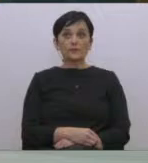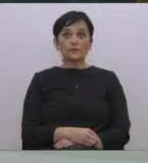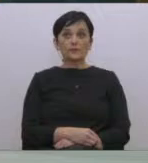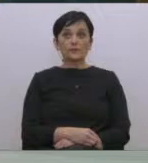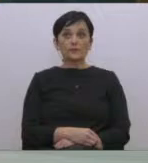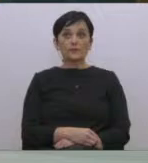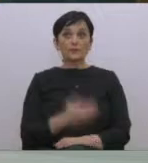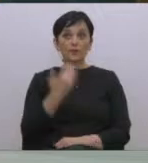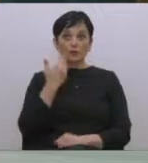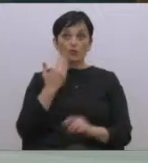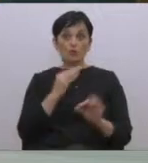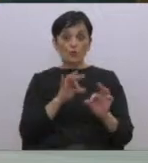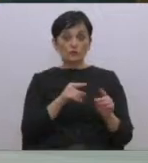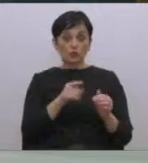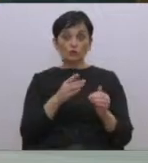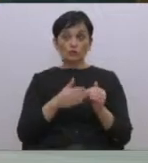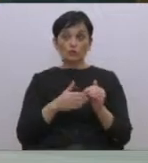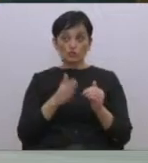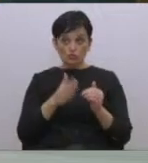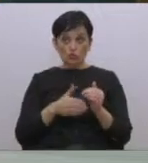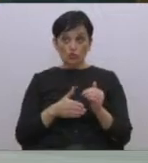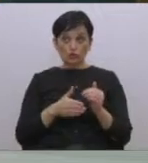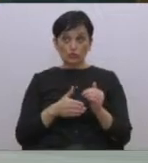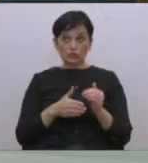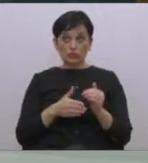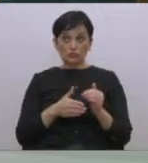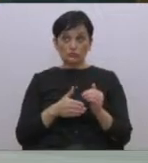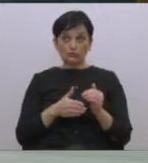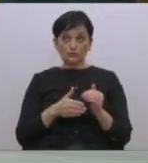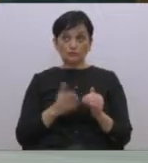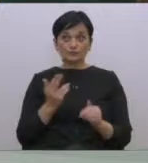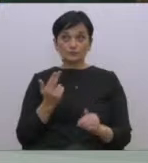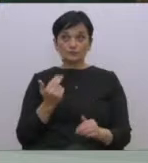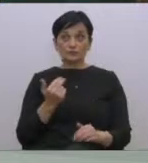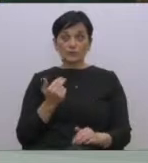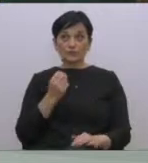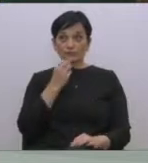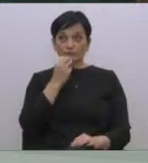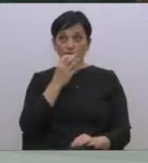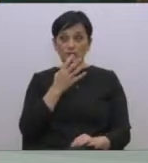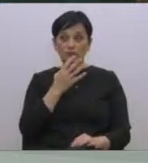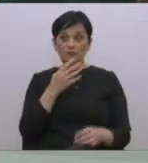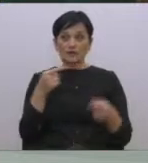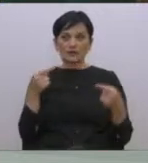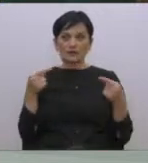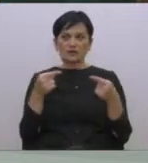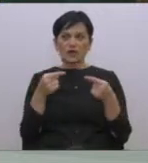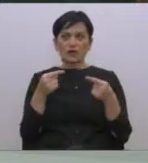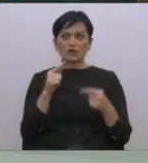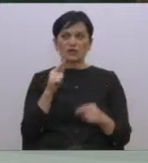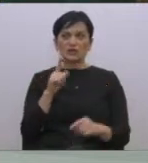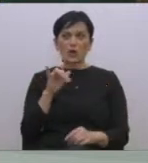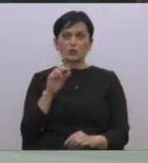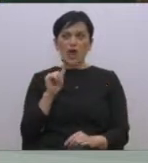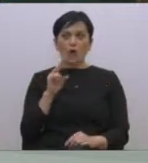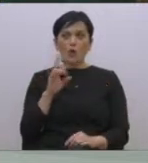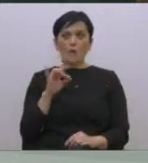მორჩეს მოხსენებელი და შენ მორჩე ბატონო. კი ბატონო, კარგი. დაზუსტებაზე თეონა